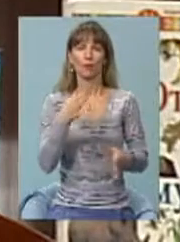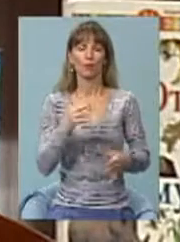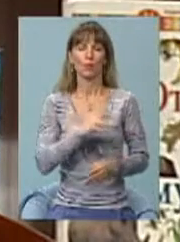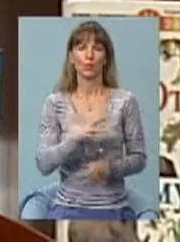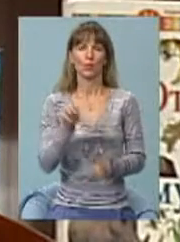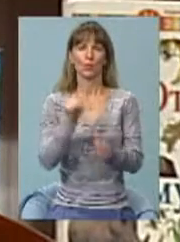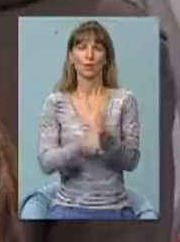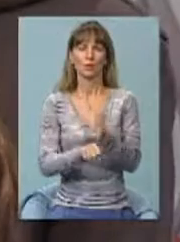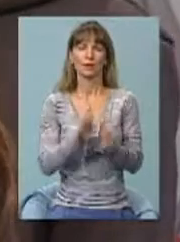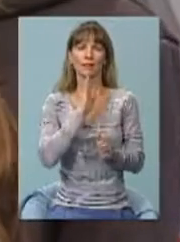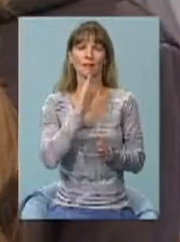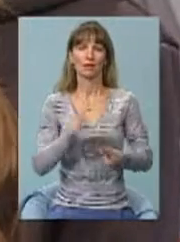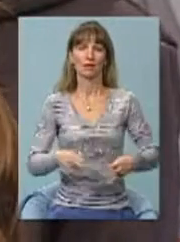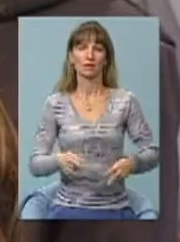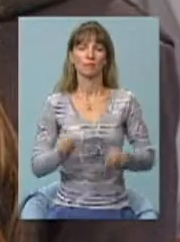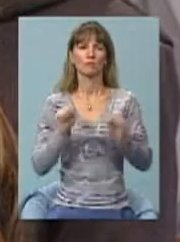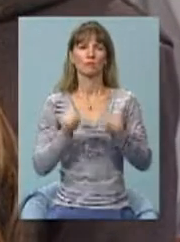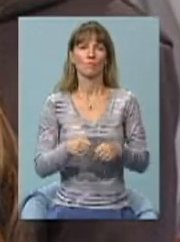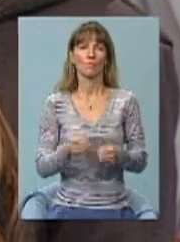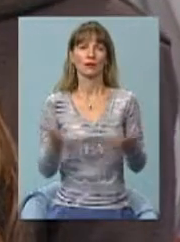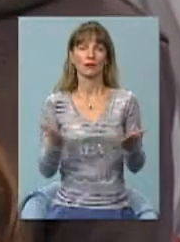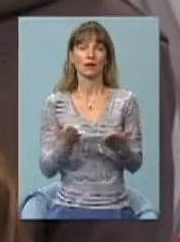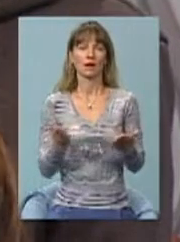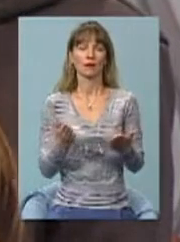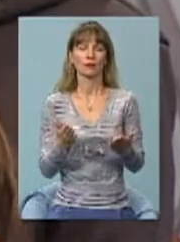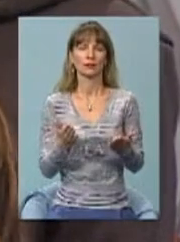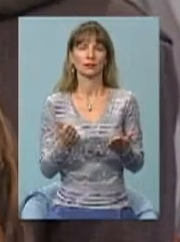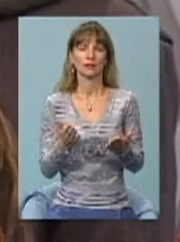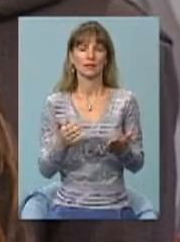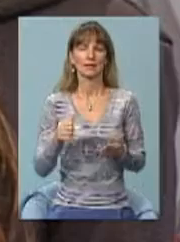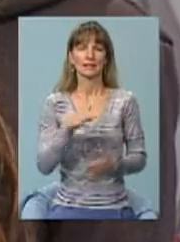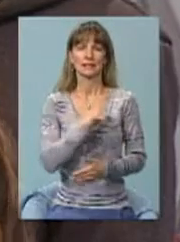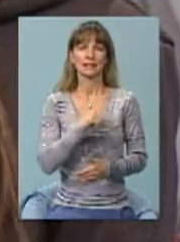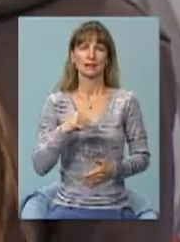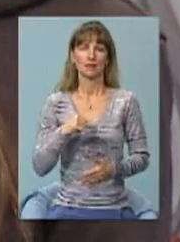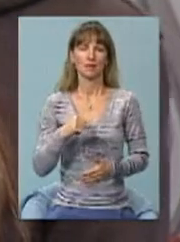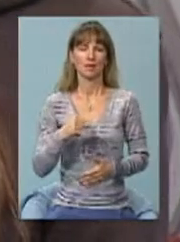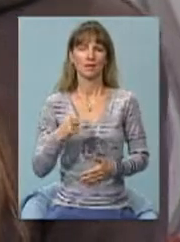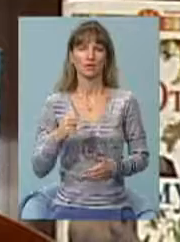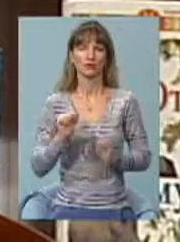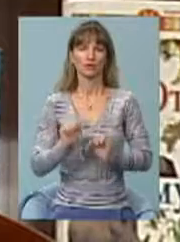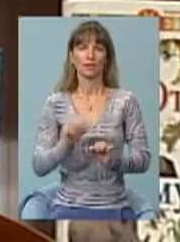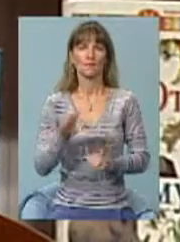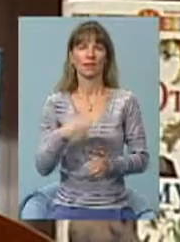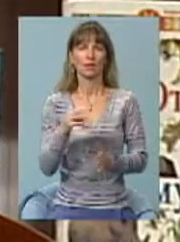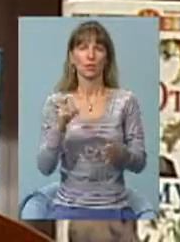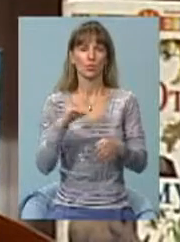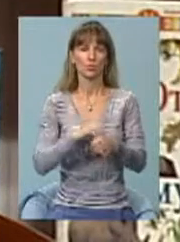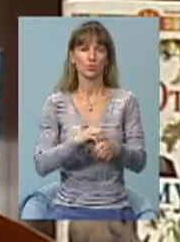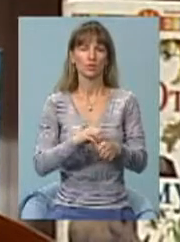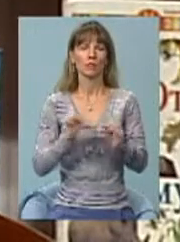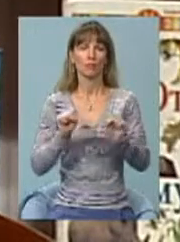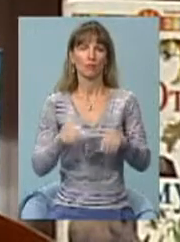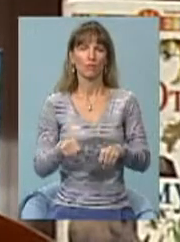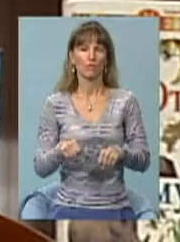убить танцовщицу. А чи можно как-то застерегтися від такого, від укусу тієї ж самої кобри, чи не можна? Мені здається, що можна, можна просто